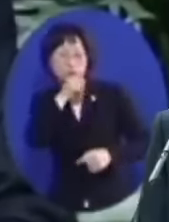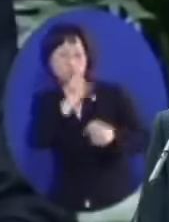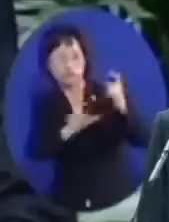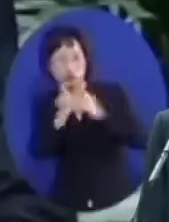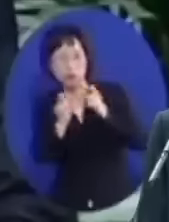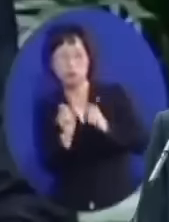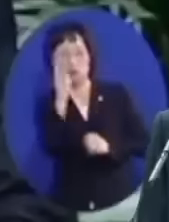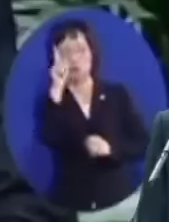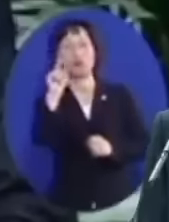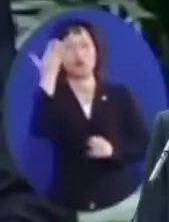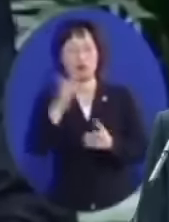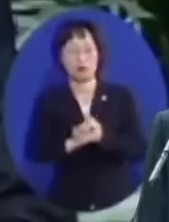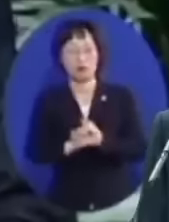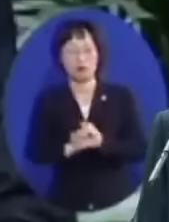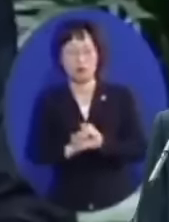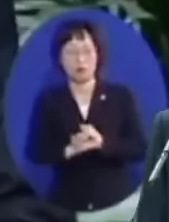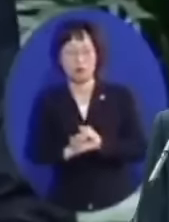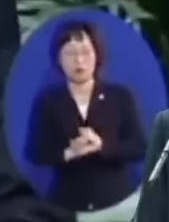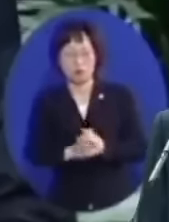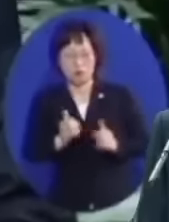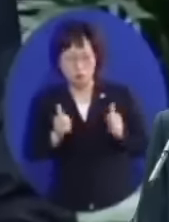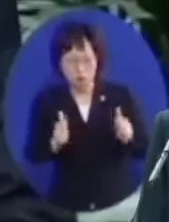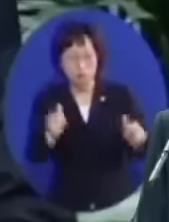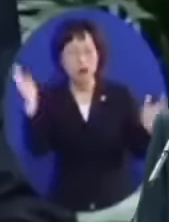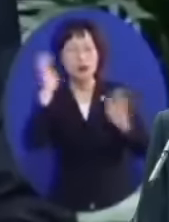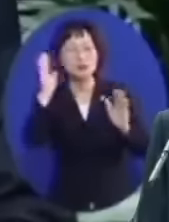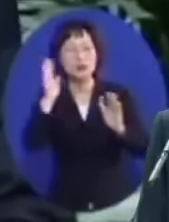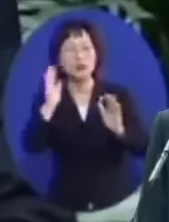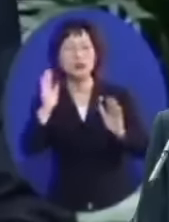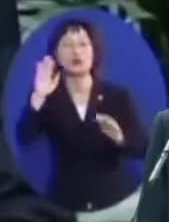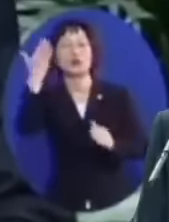올라갔고 성실한 학생으로 변화되었었습니다.